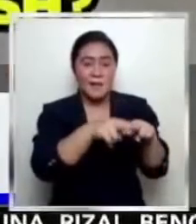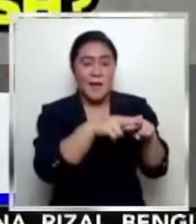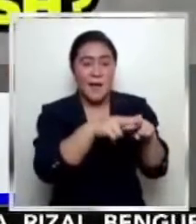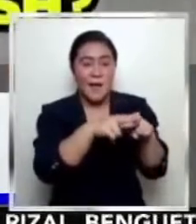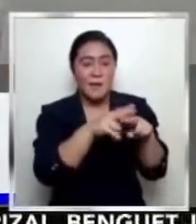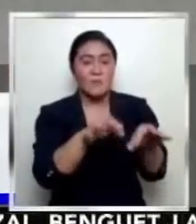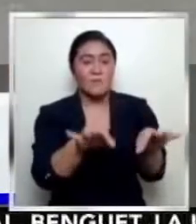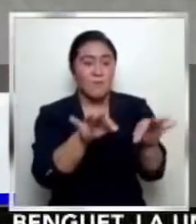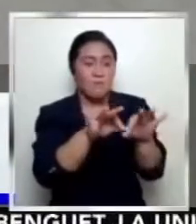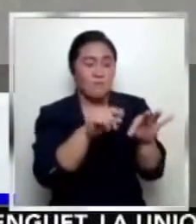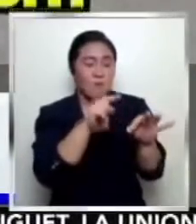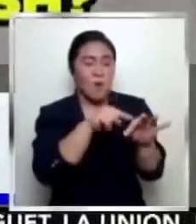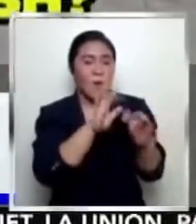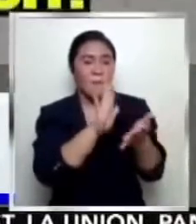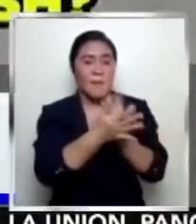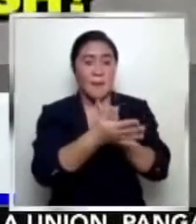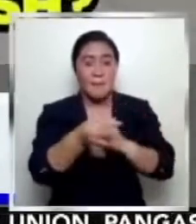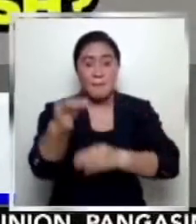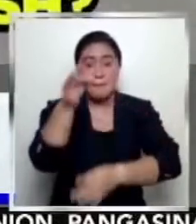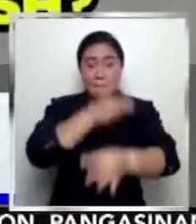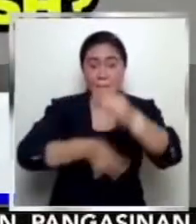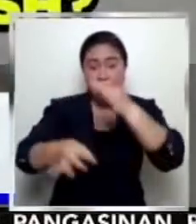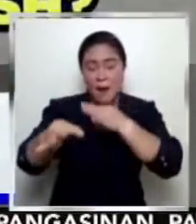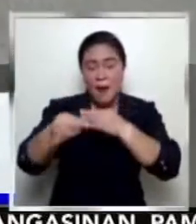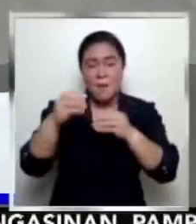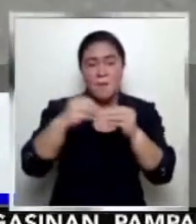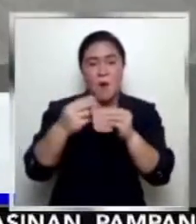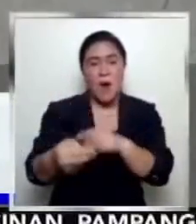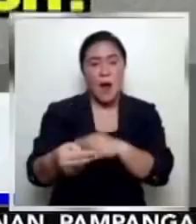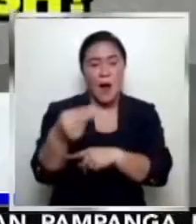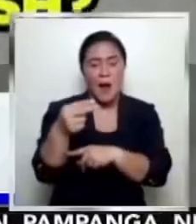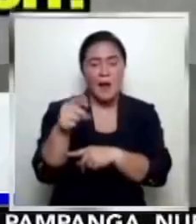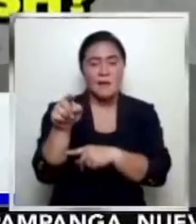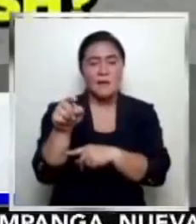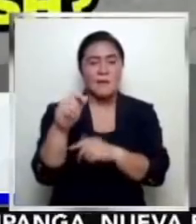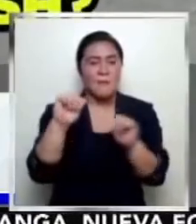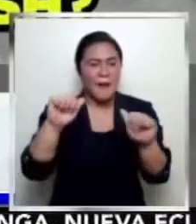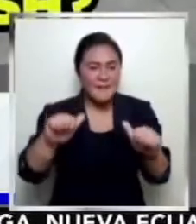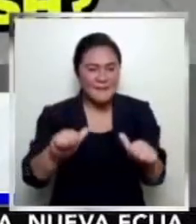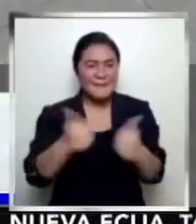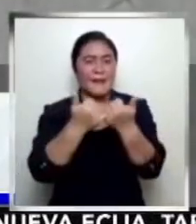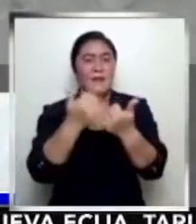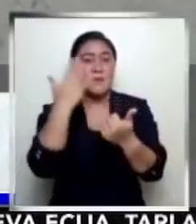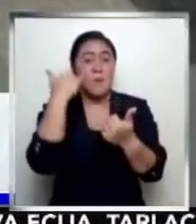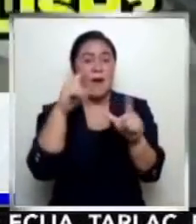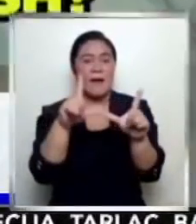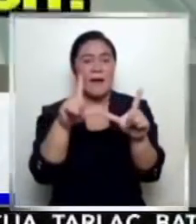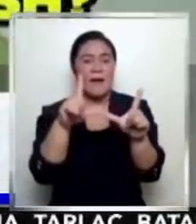na itong i-trade. Mas nagpahirap pa sa challenge ang language barrier.